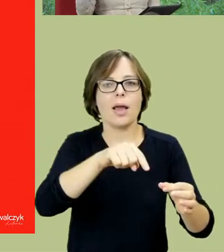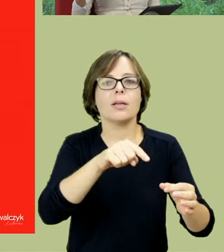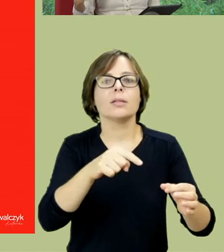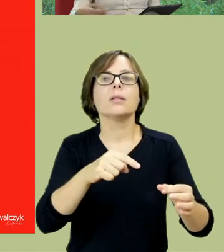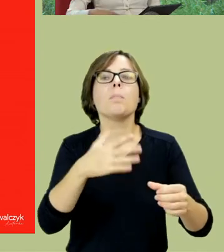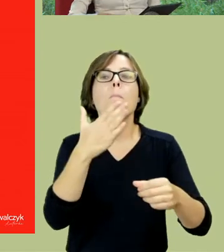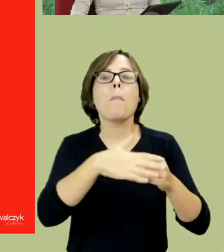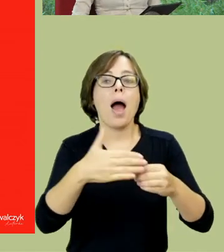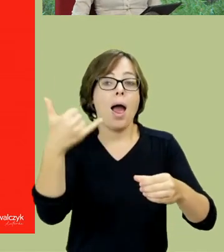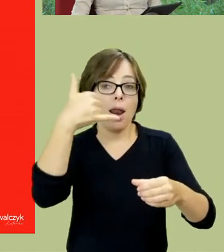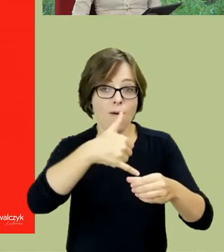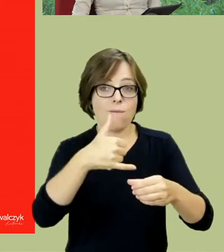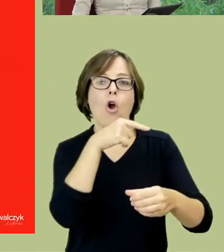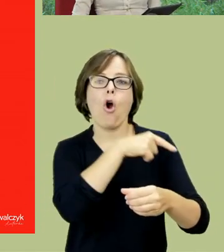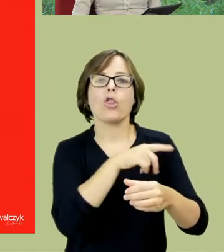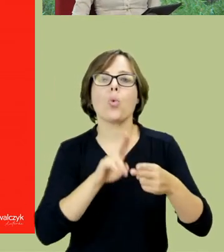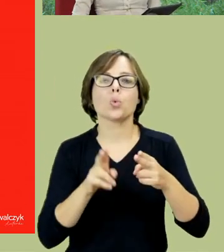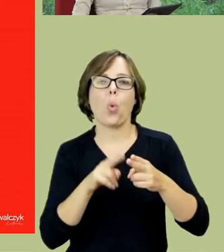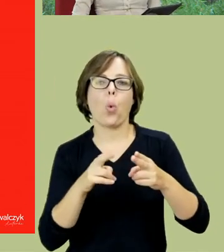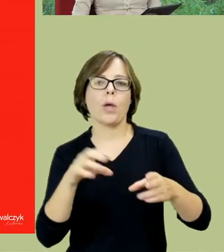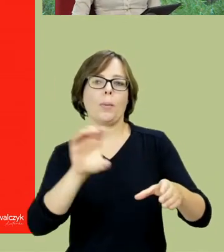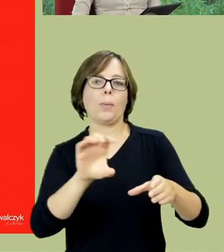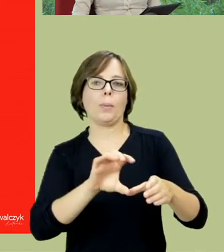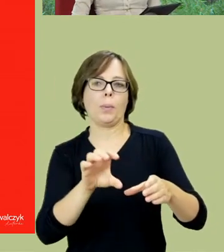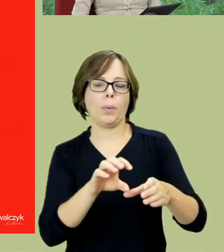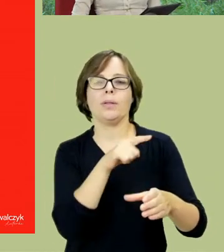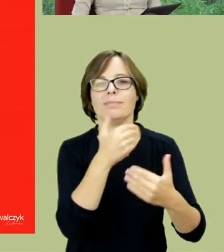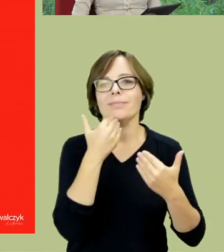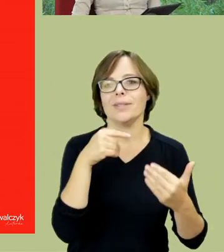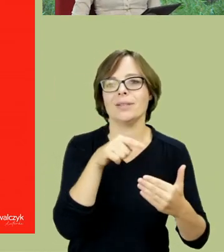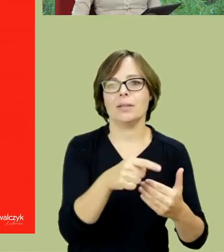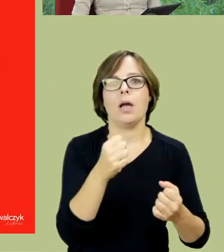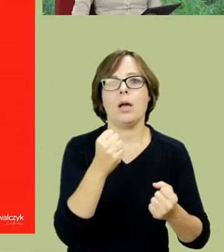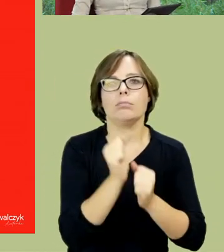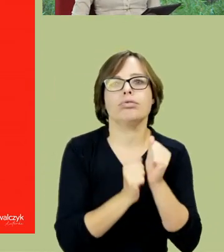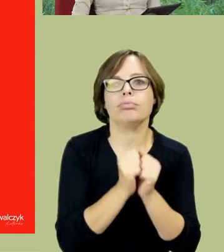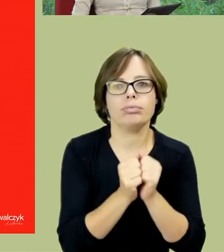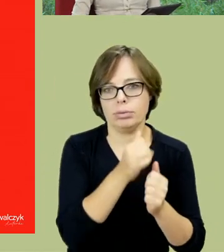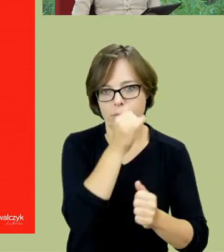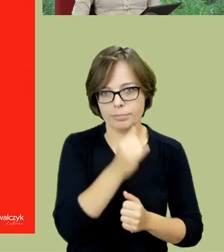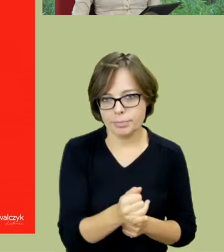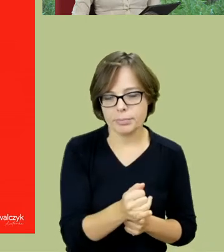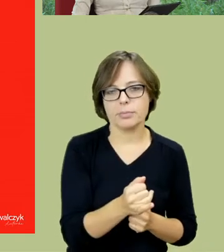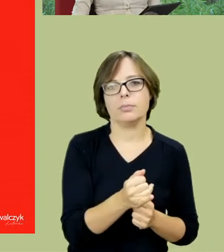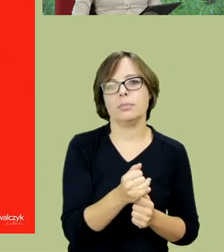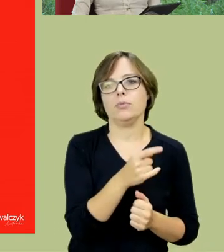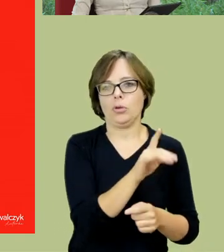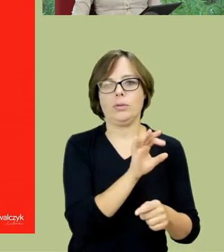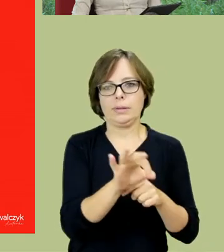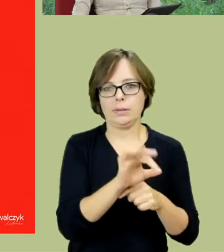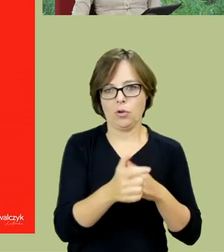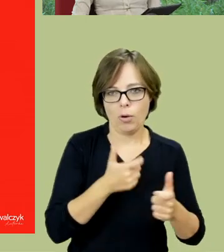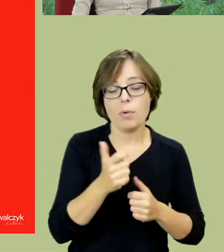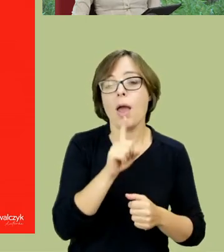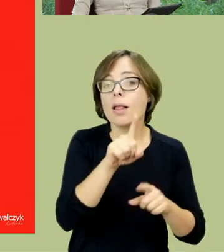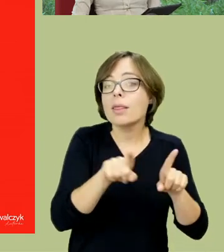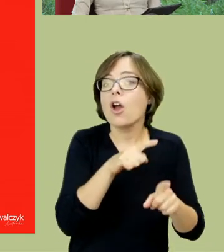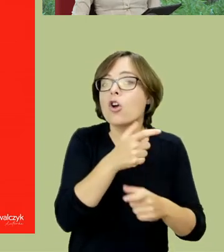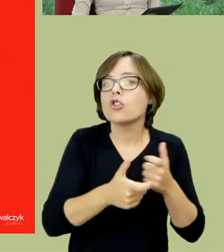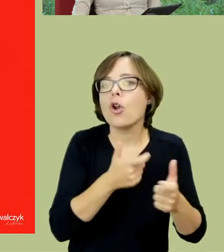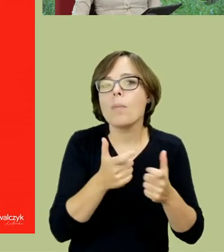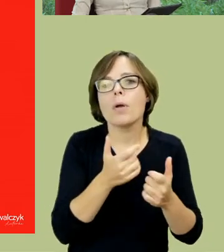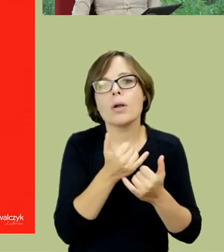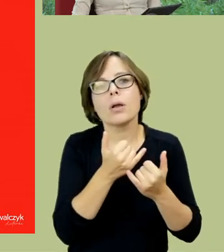to, żeby utrudnić działanie wrogowi, ale też słynną akcją